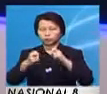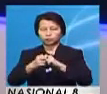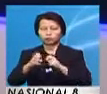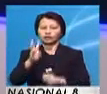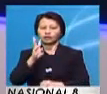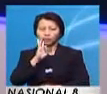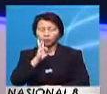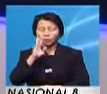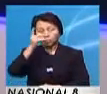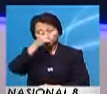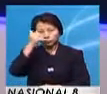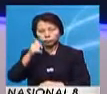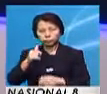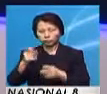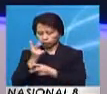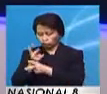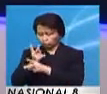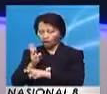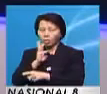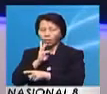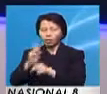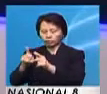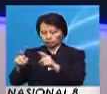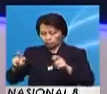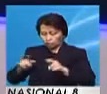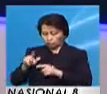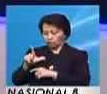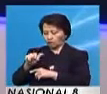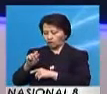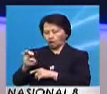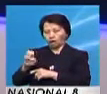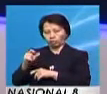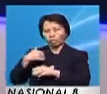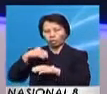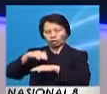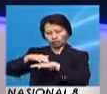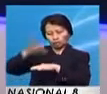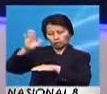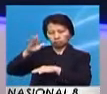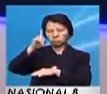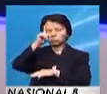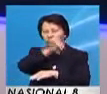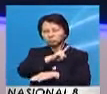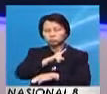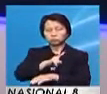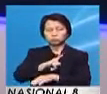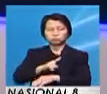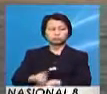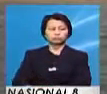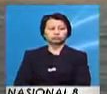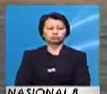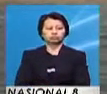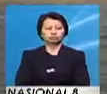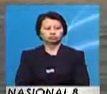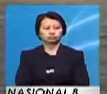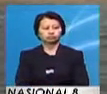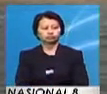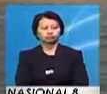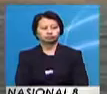bekalan air kerana tadahan air di empangan Labong masih berada di atas paras kritikal.